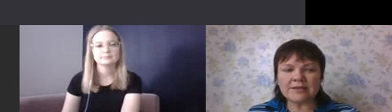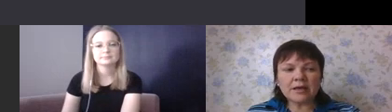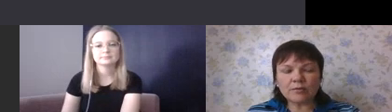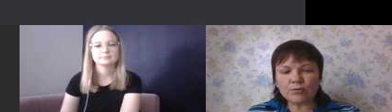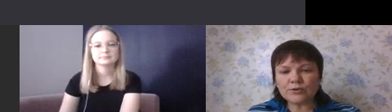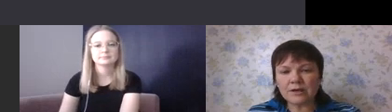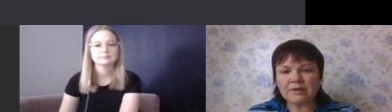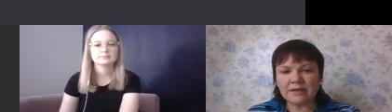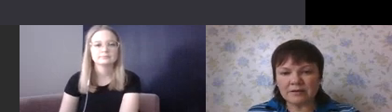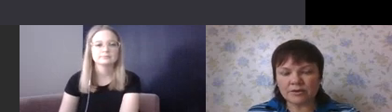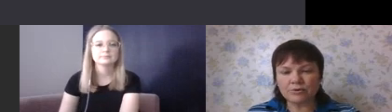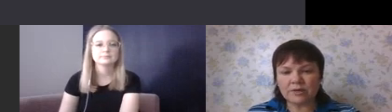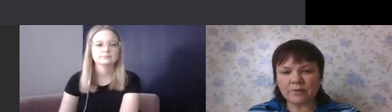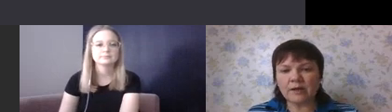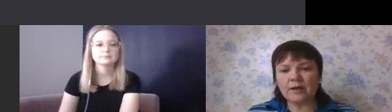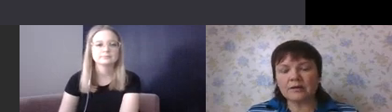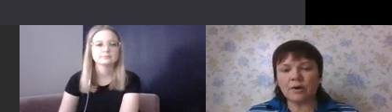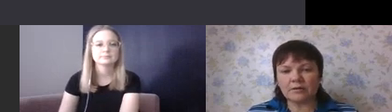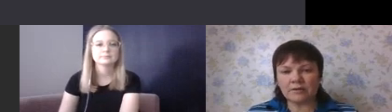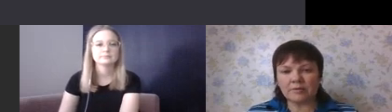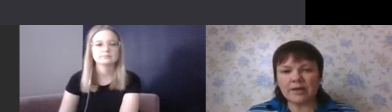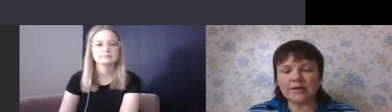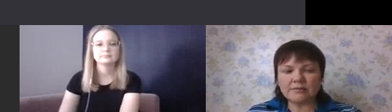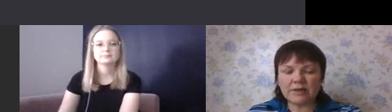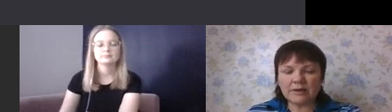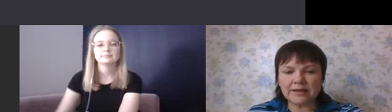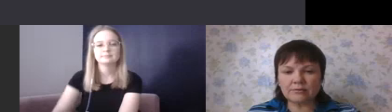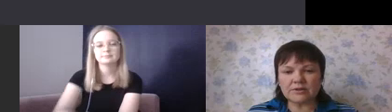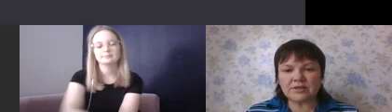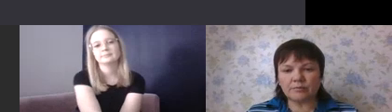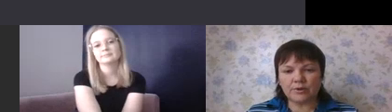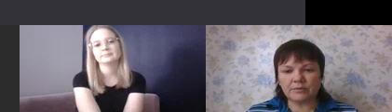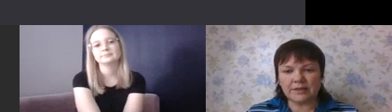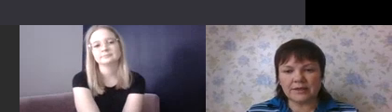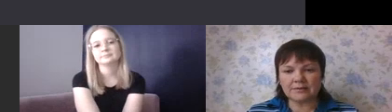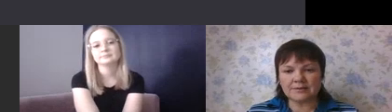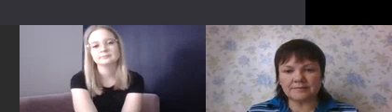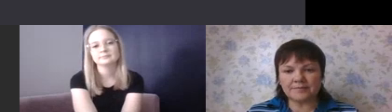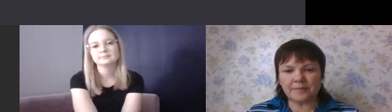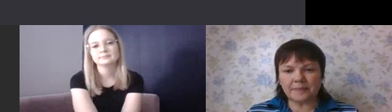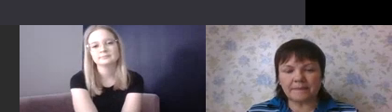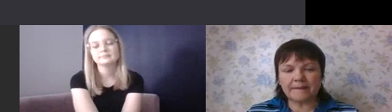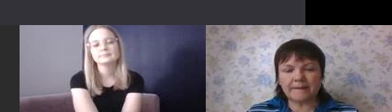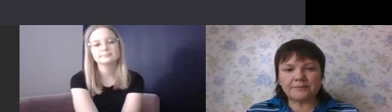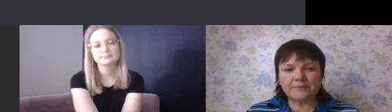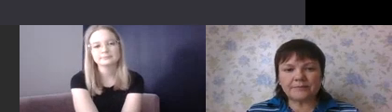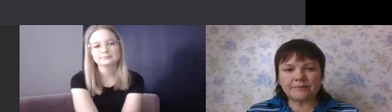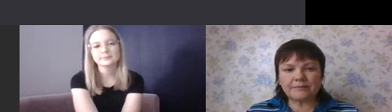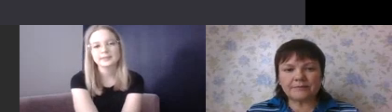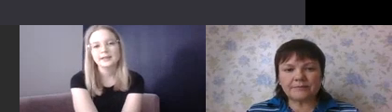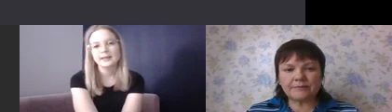mis mulle meeldis ja kuhu see mind edasi juhib ja juhatab ja siis minna liikuda sealt pidi edasi.